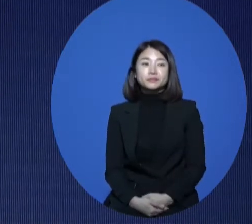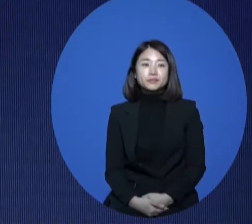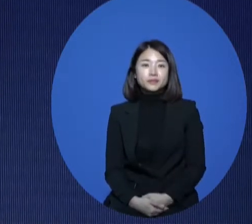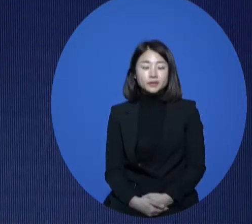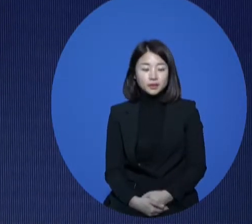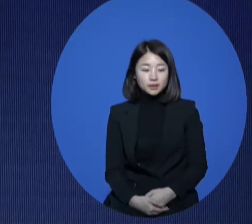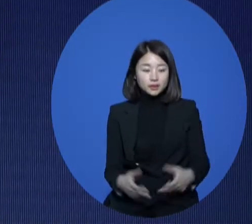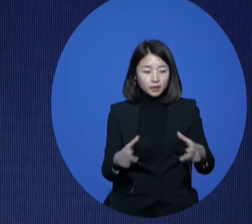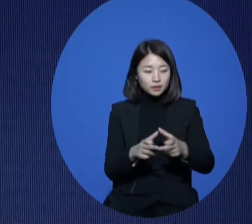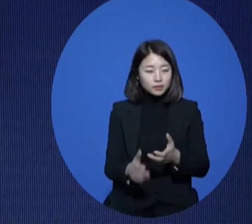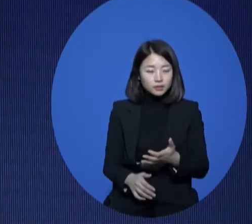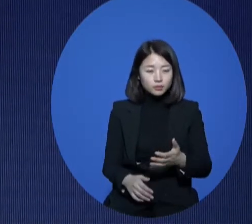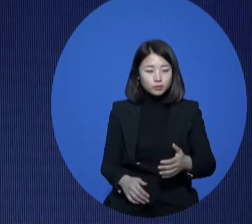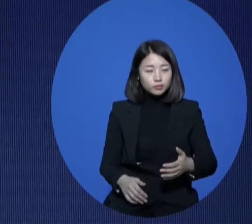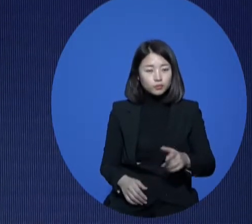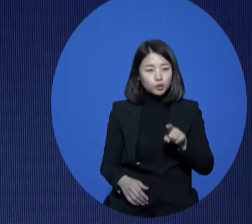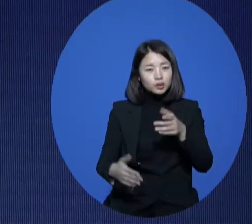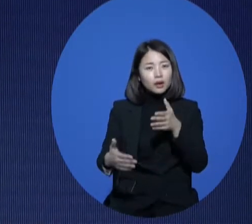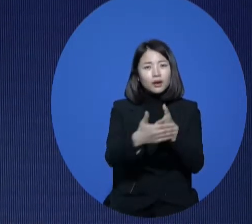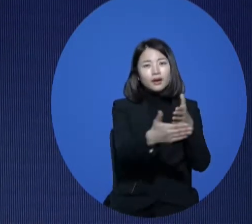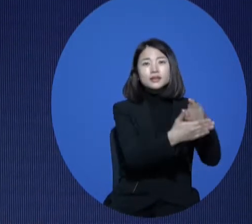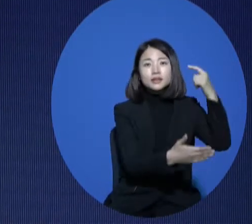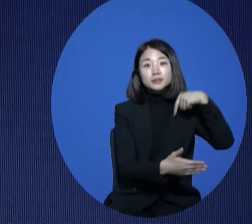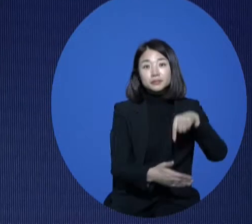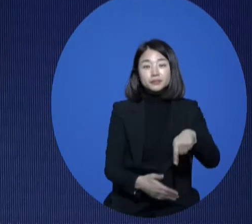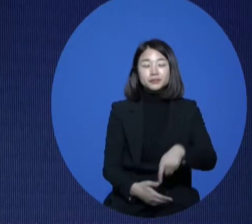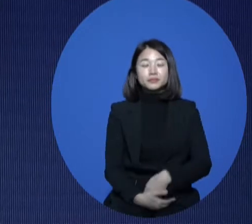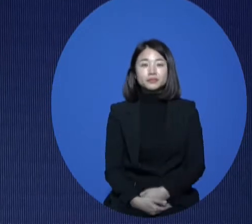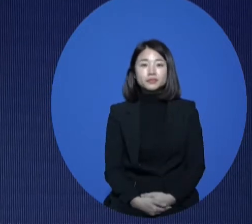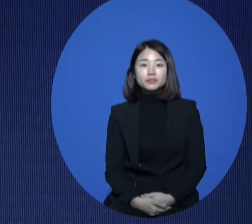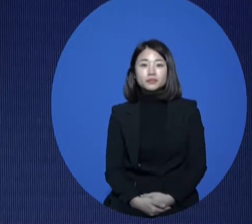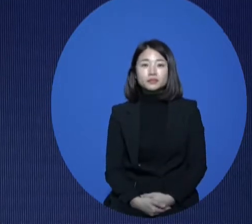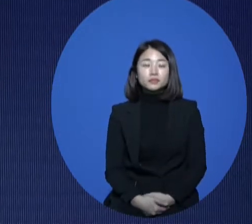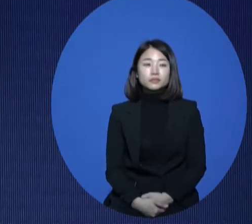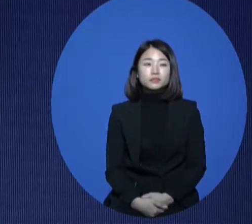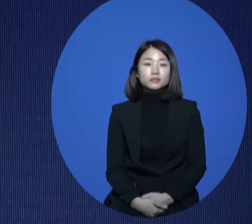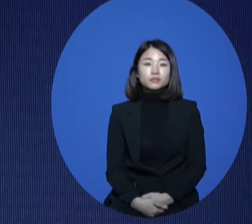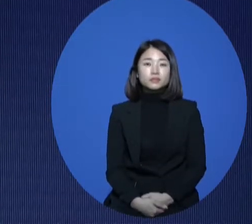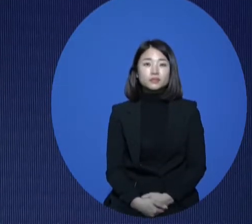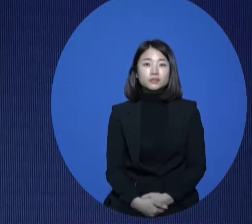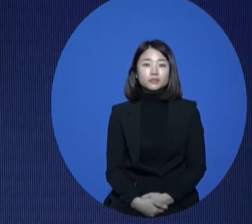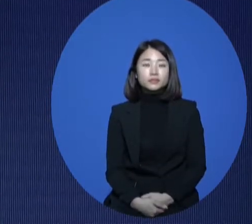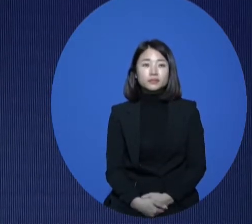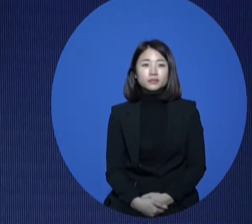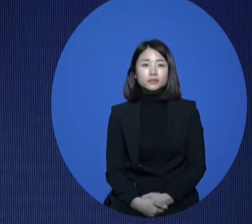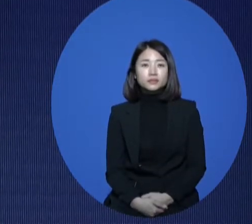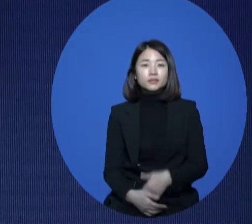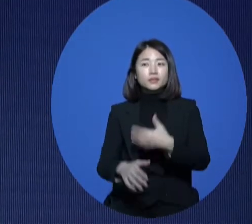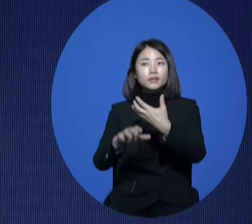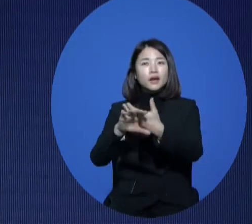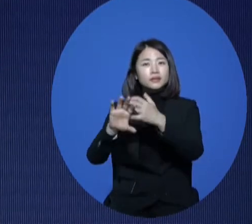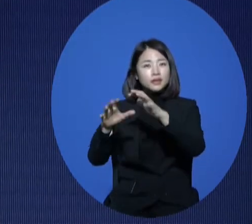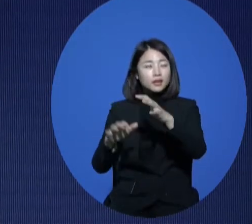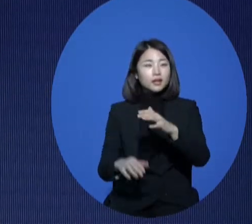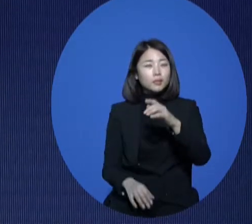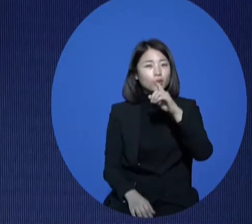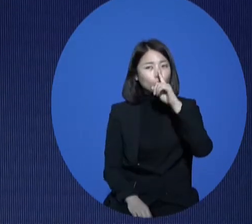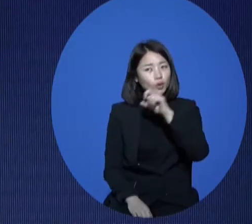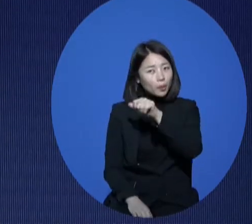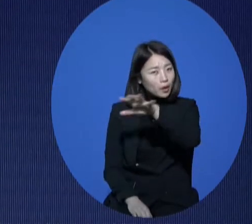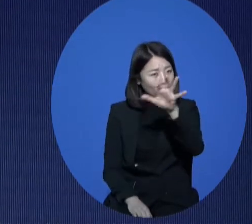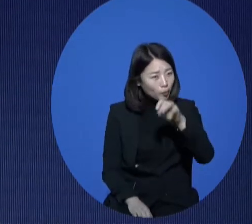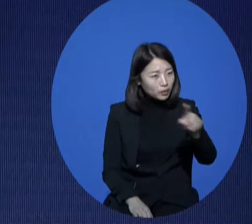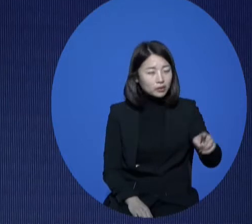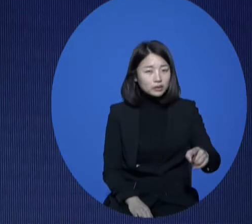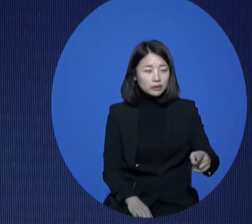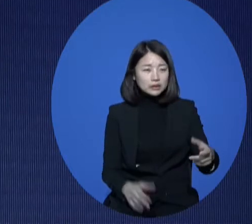지방들이 문제가 되지 않습니까? 또 그리고 우리 아시아 태평양 지구의 제3세계들이 엄청나게 이동권의 문제가 많이 있는 걸